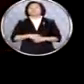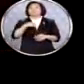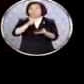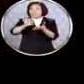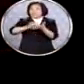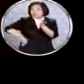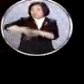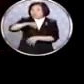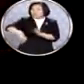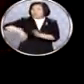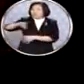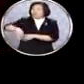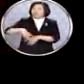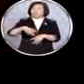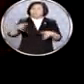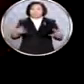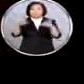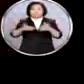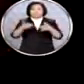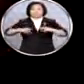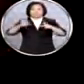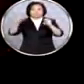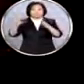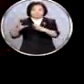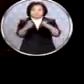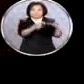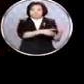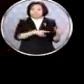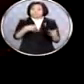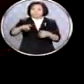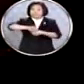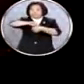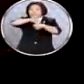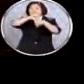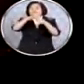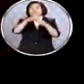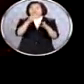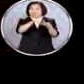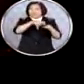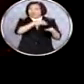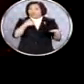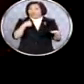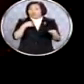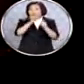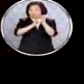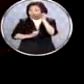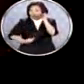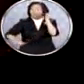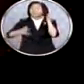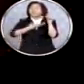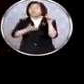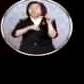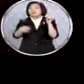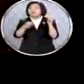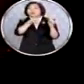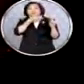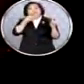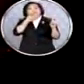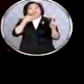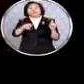每一分钱用在建设上，能够创造更多的财富，不是再留子孙，而是建设留子孙。这个全